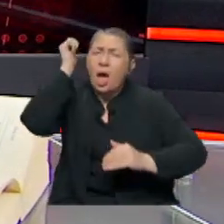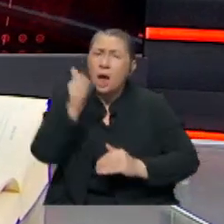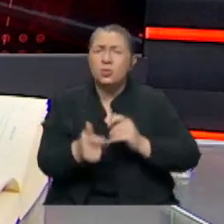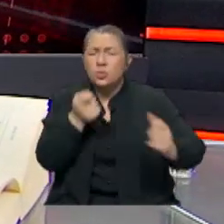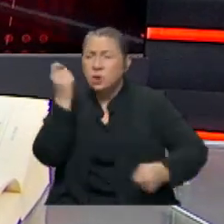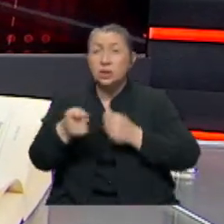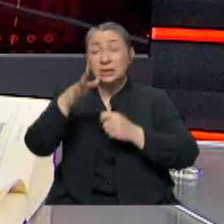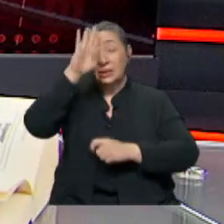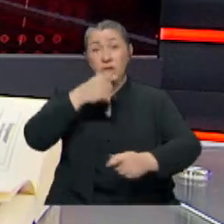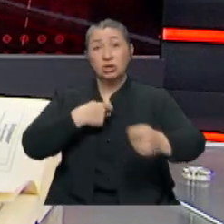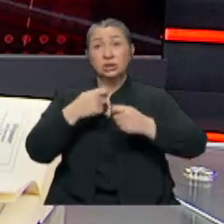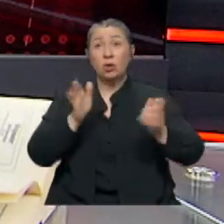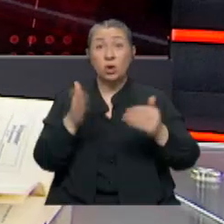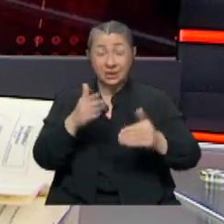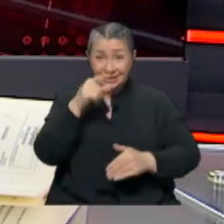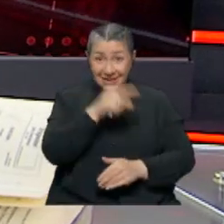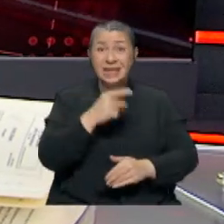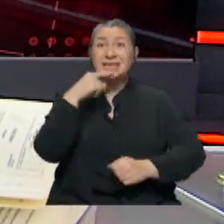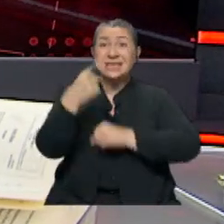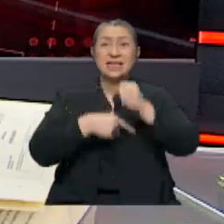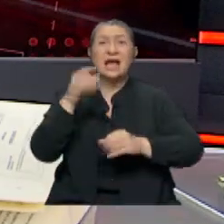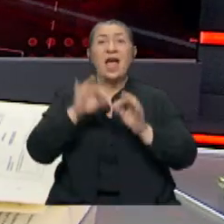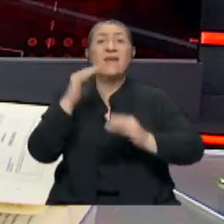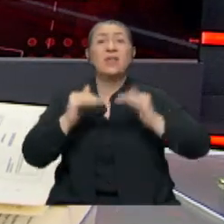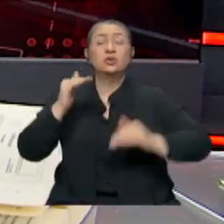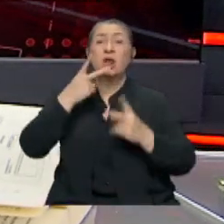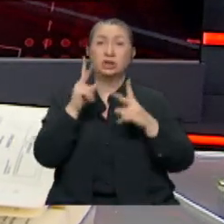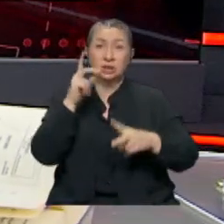boğuşuyor. İstanbul Ticaret Odası İstanbul'da yıllık enflasyonu açıkladı.